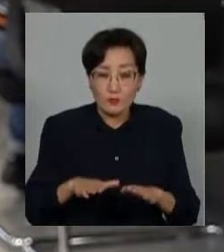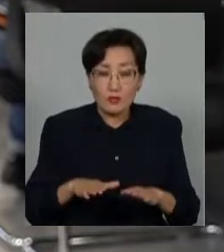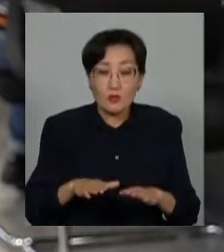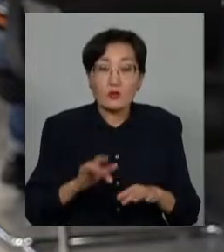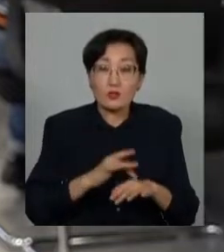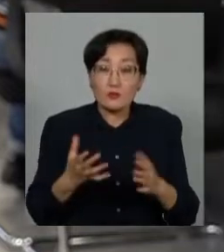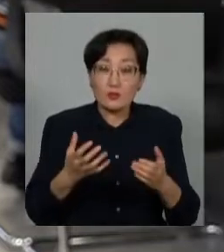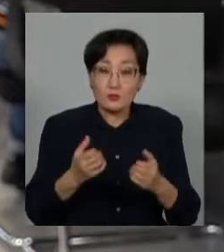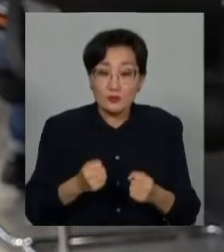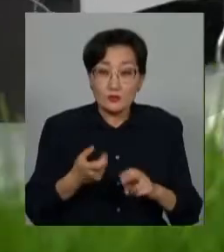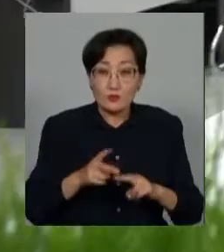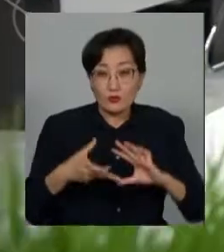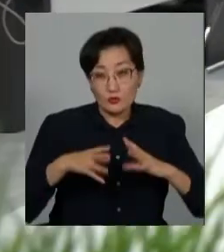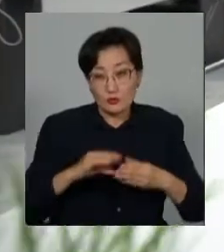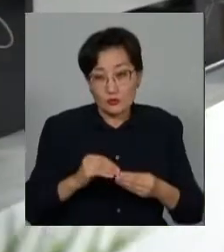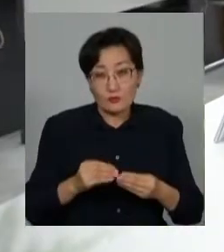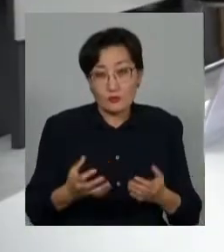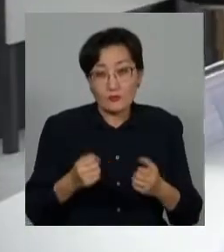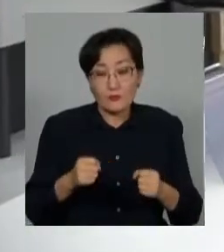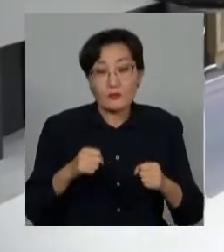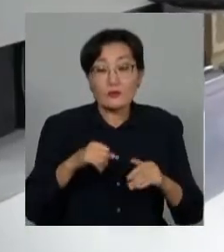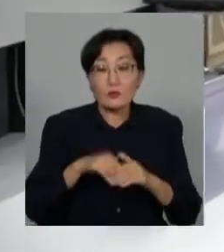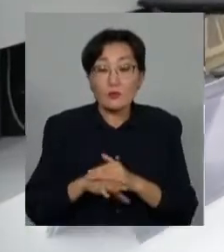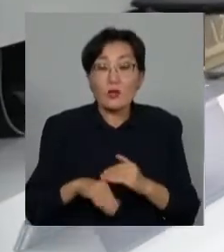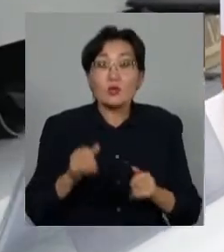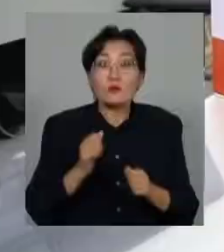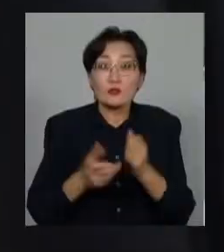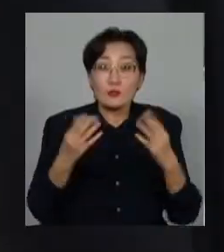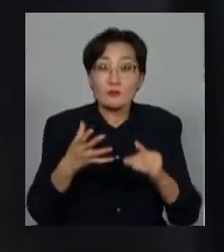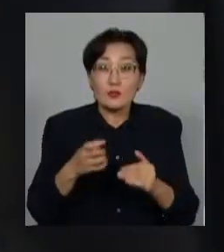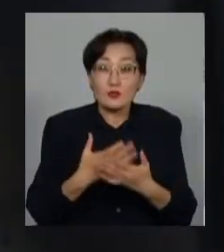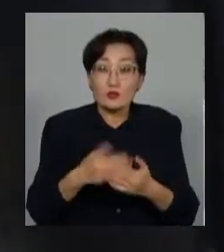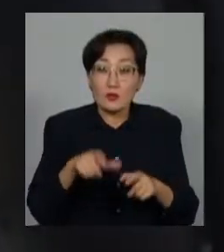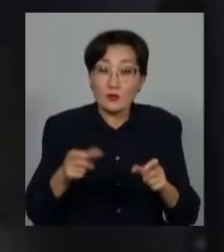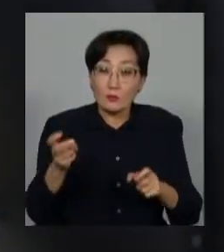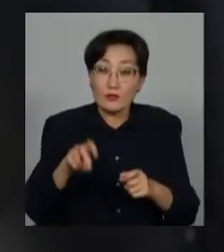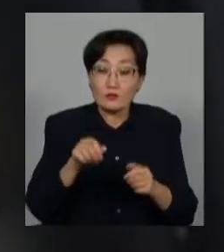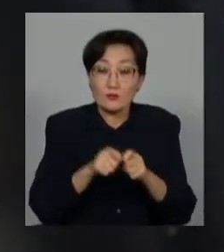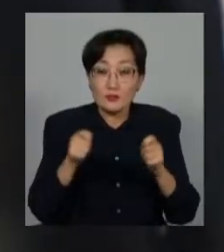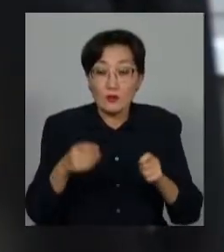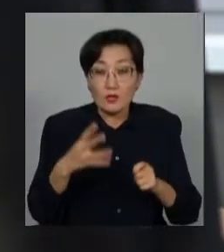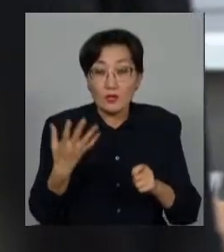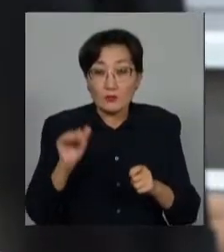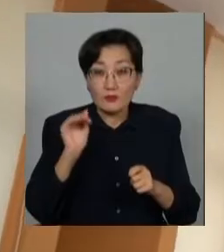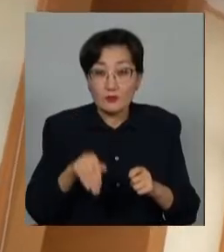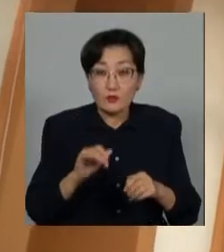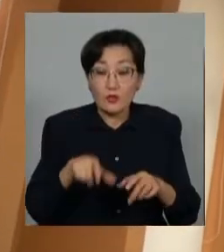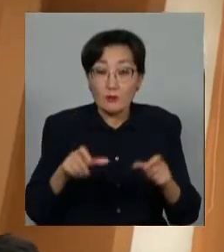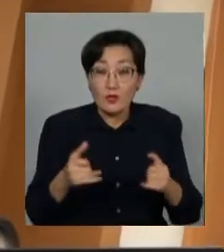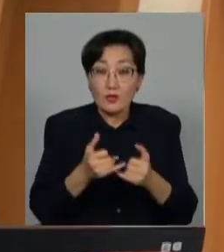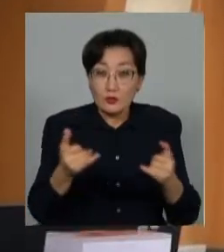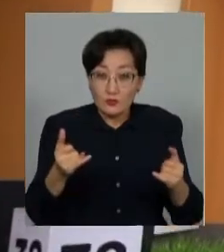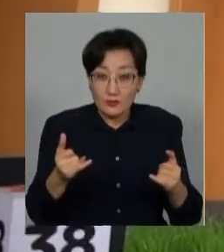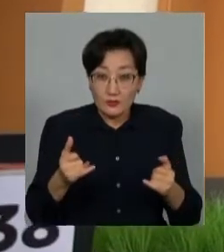оның нәтижесімен үйіне қайтады. Орталыққа күніне 500-ге жуық адам келеді. Ашылғалы бері 45 мың адамға қызмет көрсетіп үлгерген. Сондай-ақ